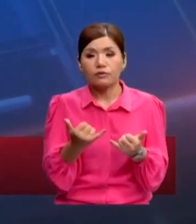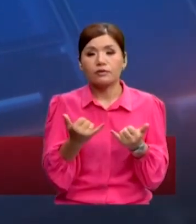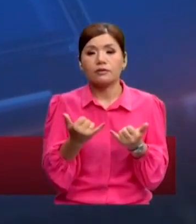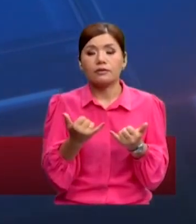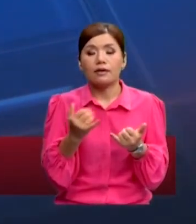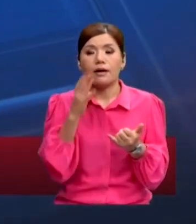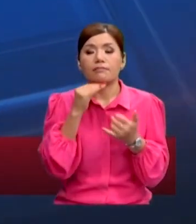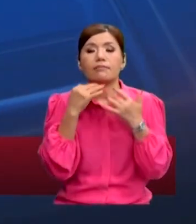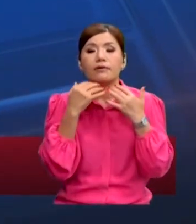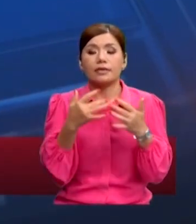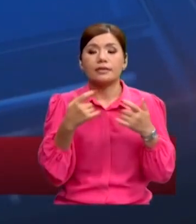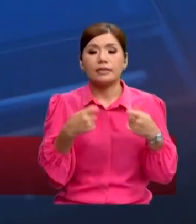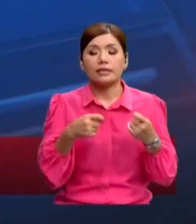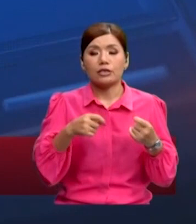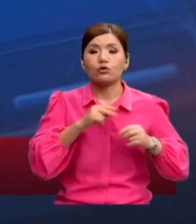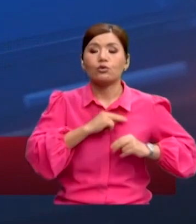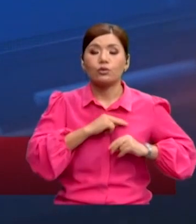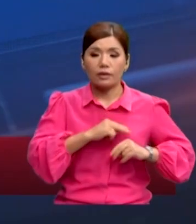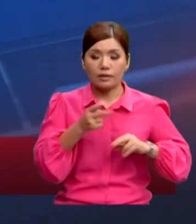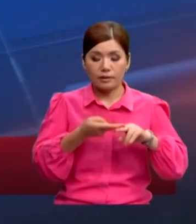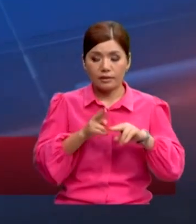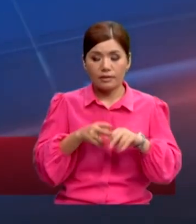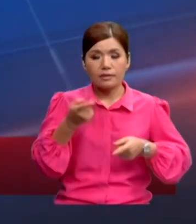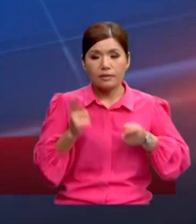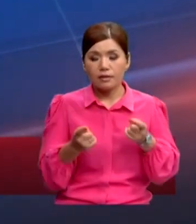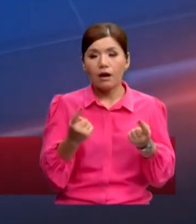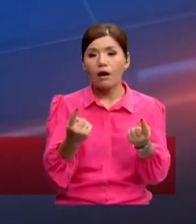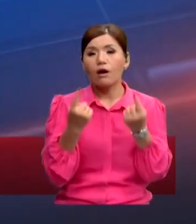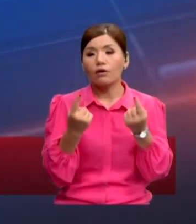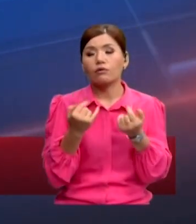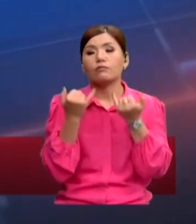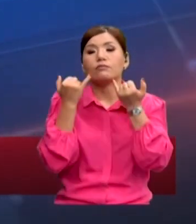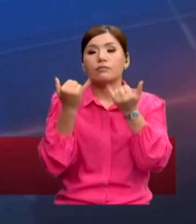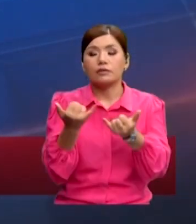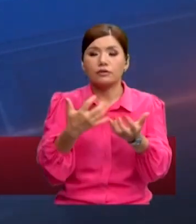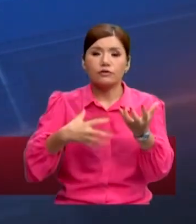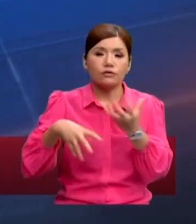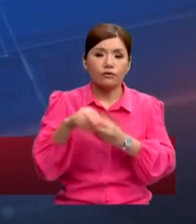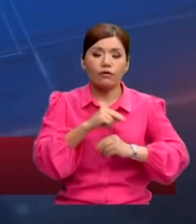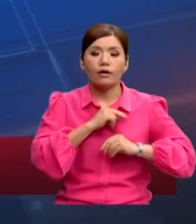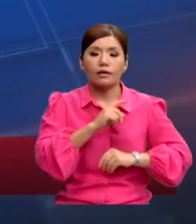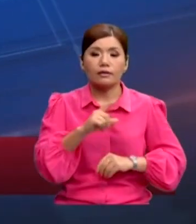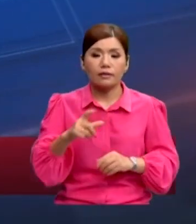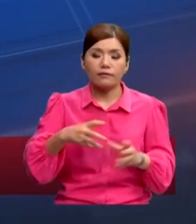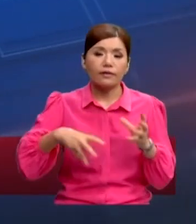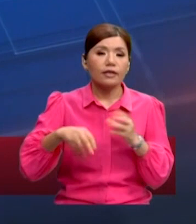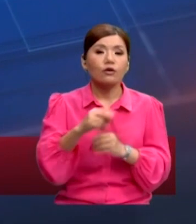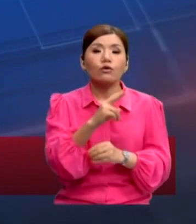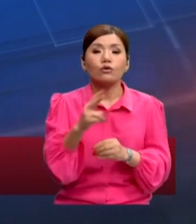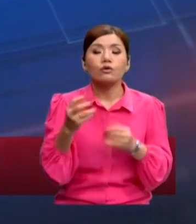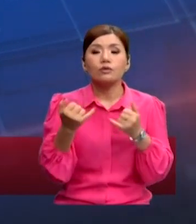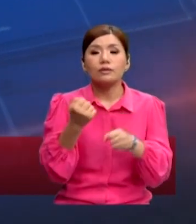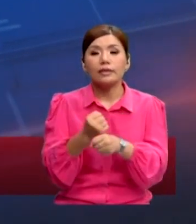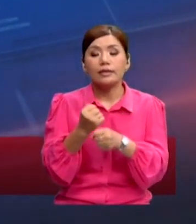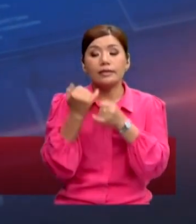быть востребованным на рынке труда, это действительно огромная заслуга всего коллектива. Всех тех, кто сегодня делает